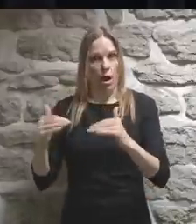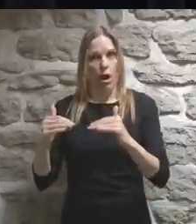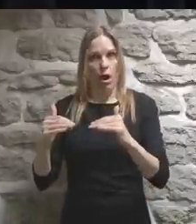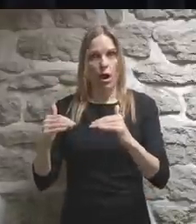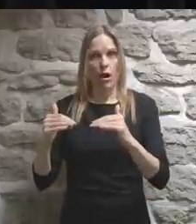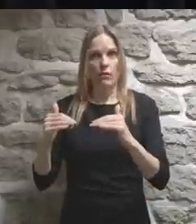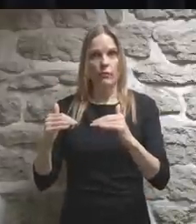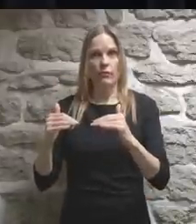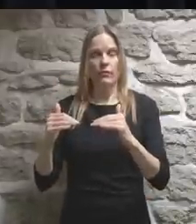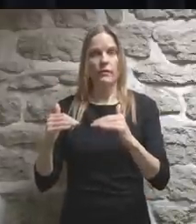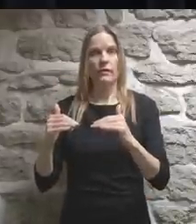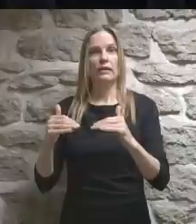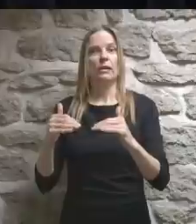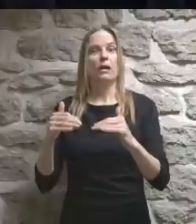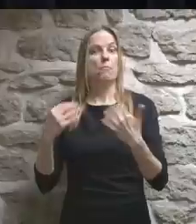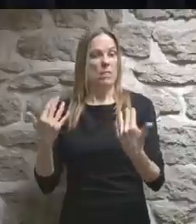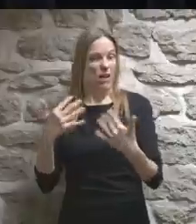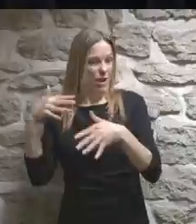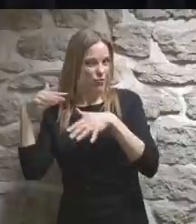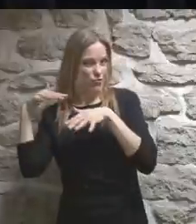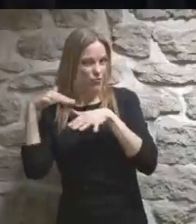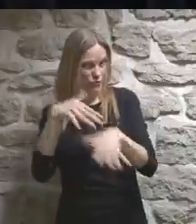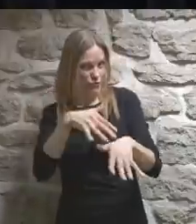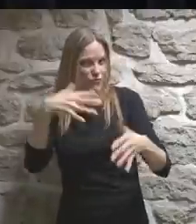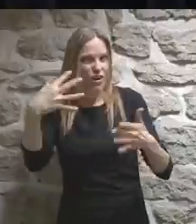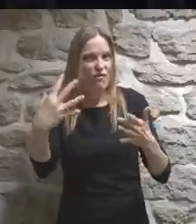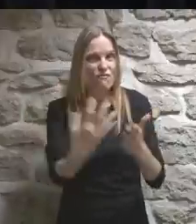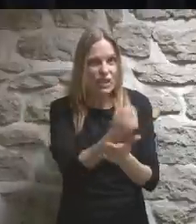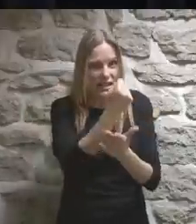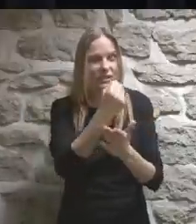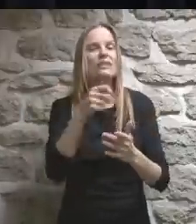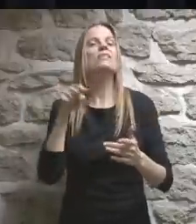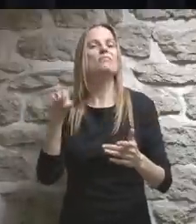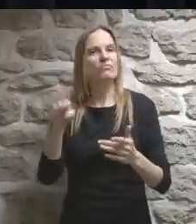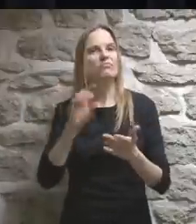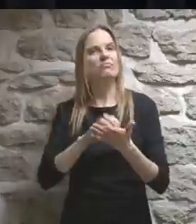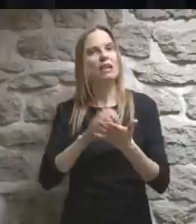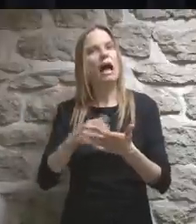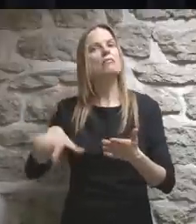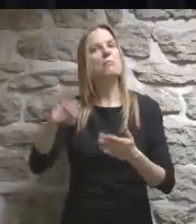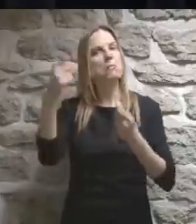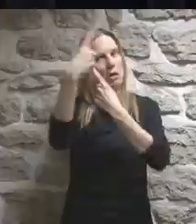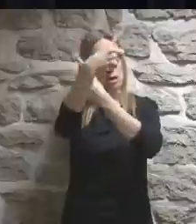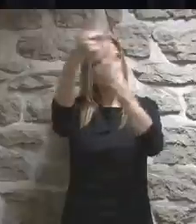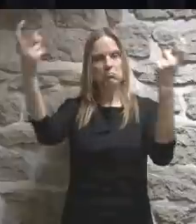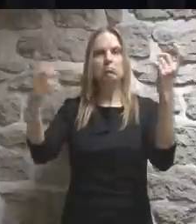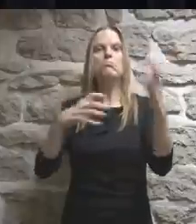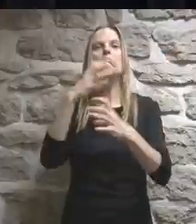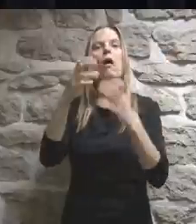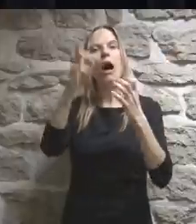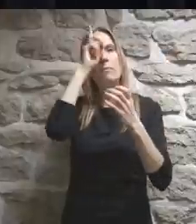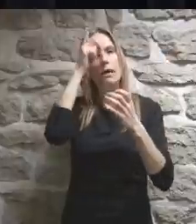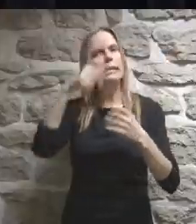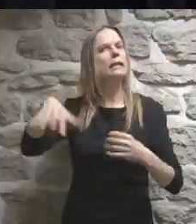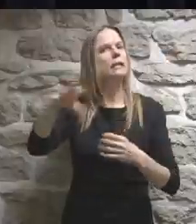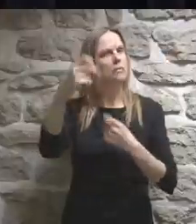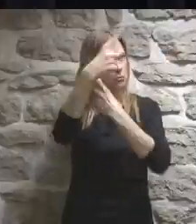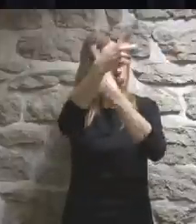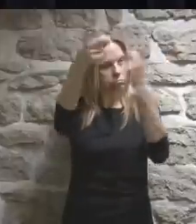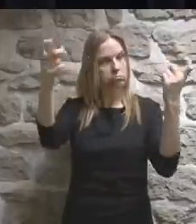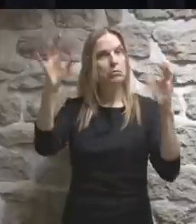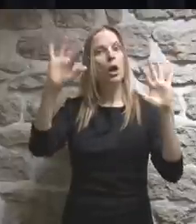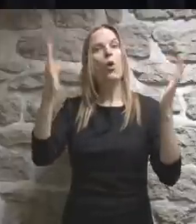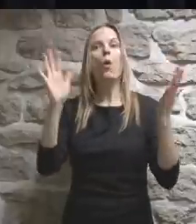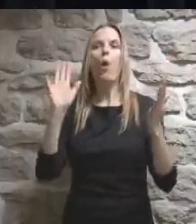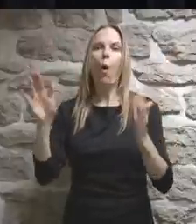Venemaal läheb see agressioon läbi, siis see tegelikult annab sõnumi kõikidele maailmariikidele, kellel on himu oma